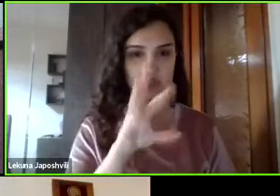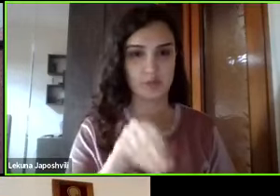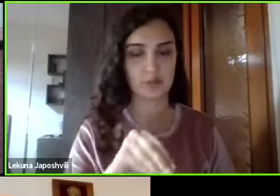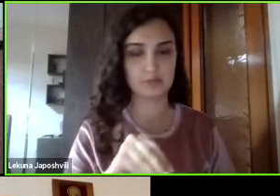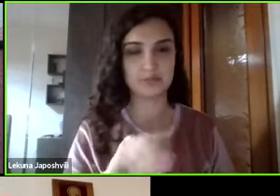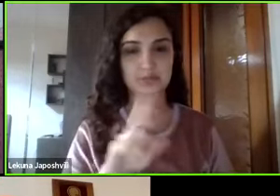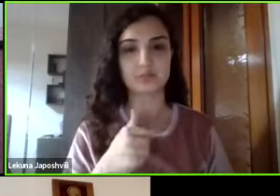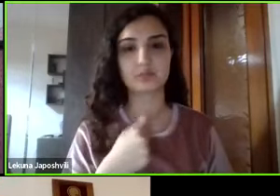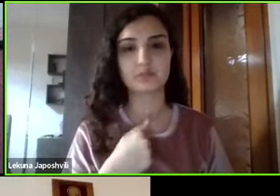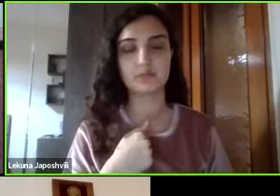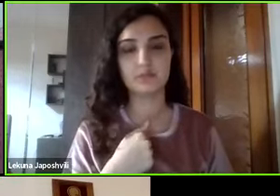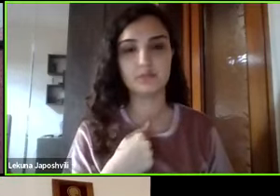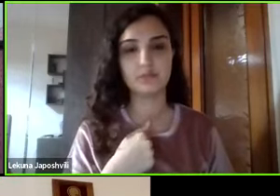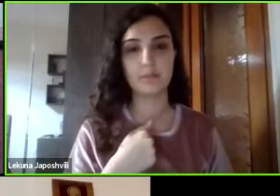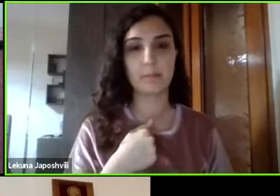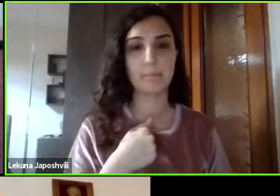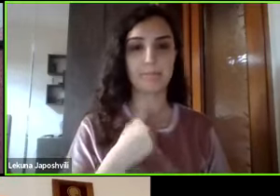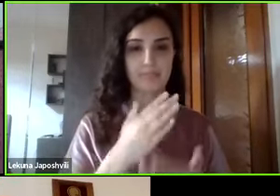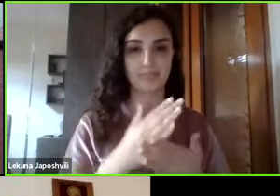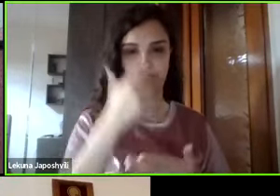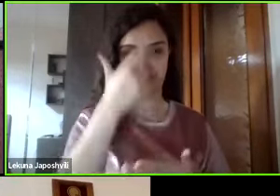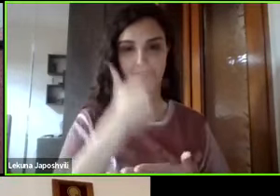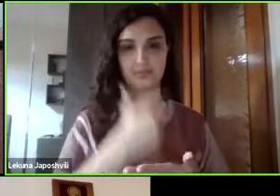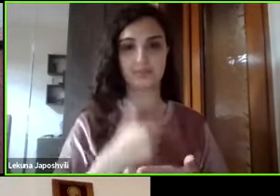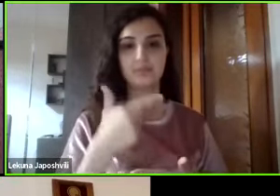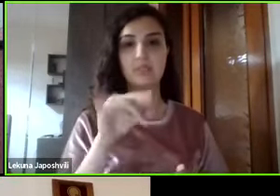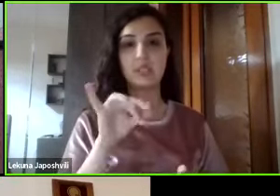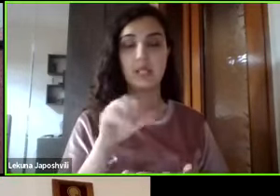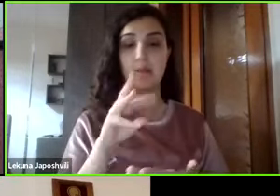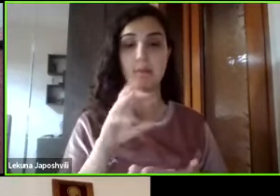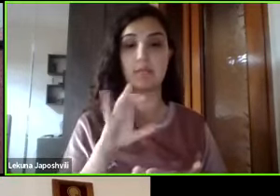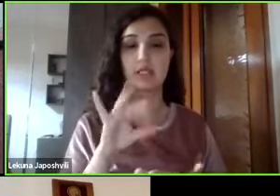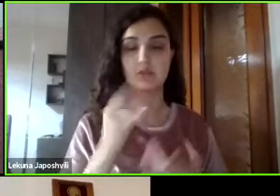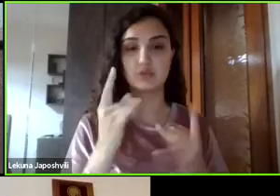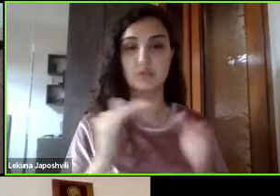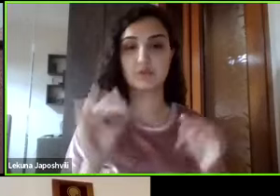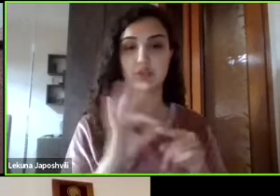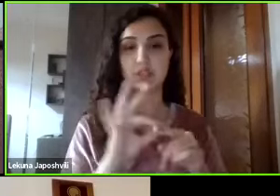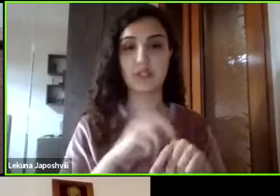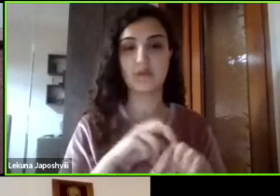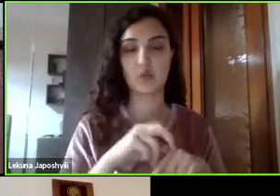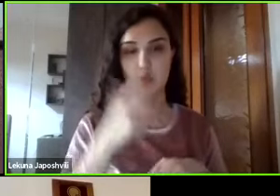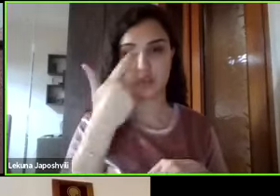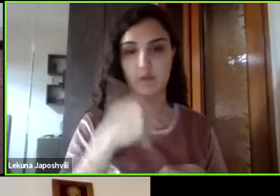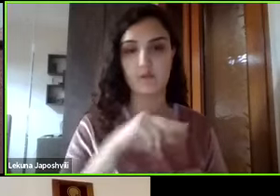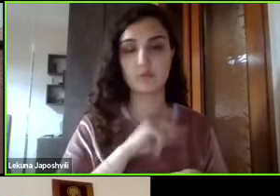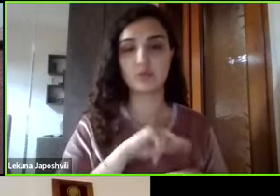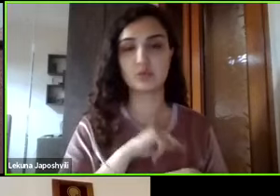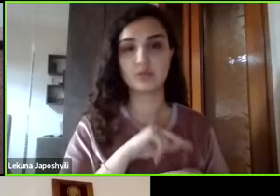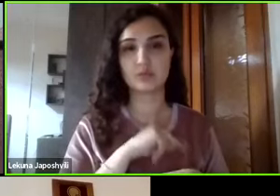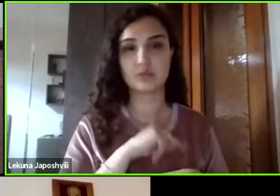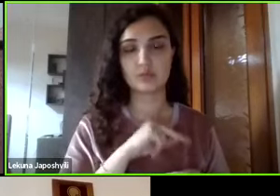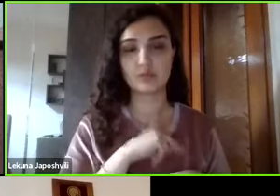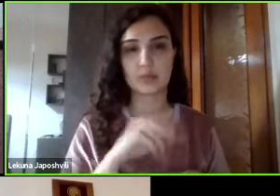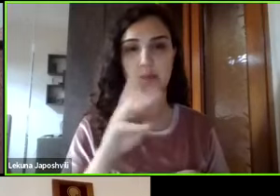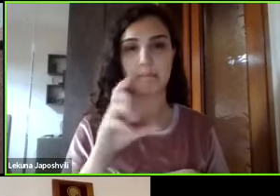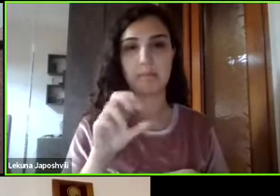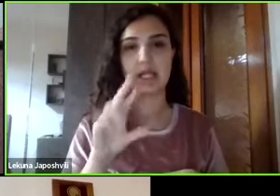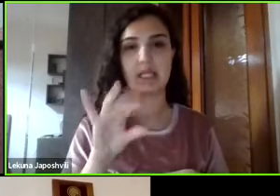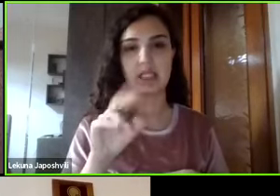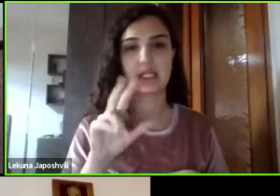მე წარმოადგენთ თავს, მე ვარ გია მელიქიშვილი, მე ვარ ბავშვთა ნევროლოგი, მუშაობ მედიკლაბ ჯორჯიაში.